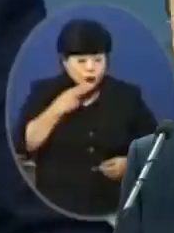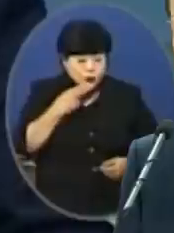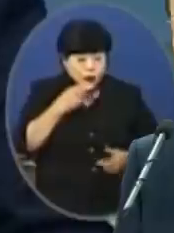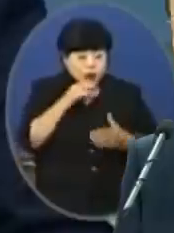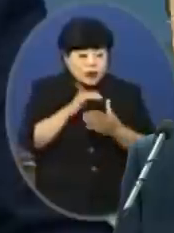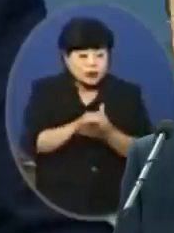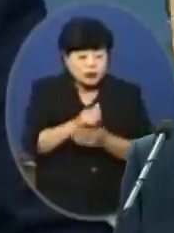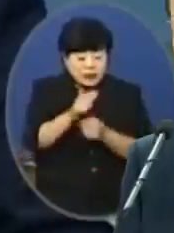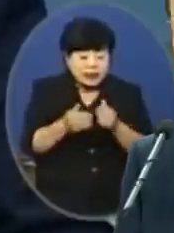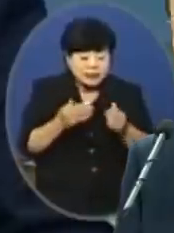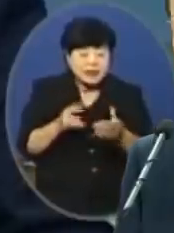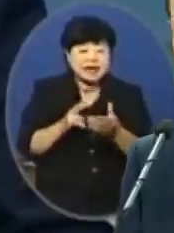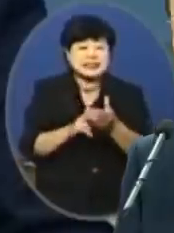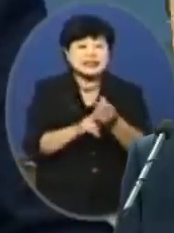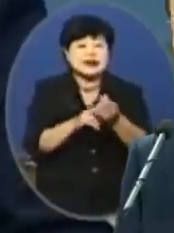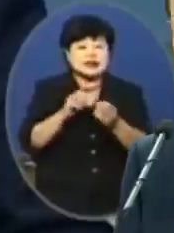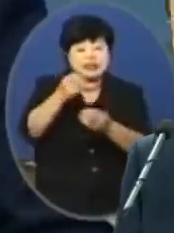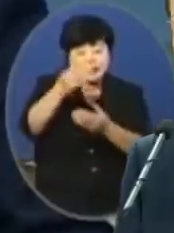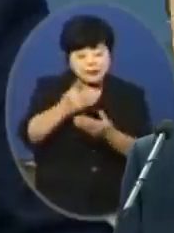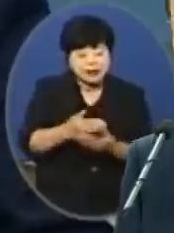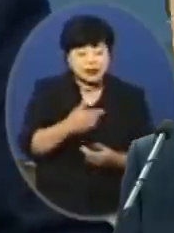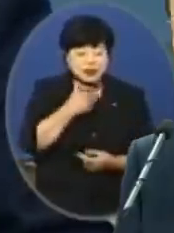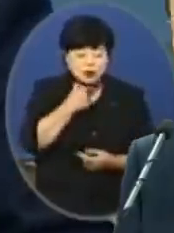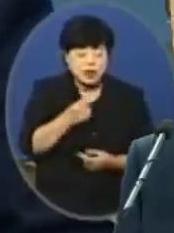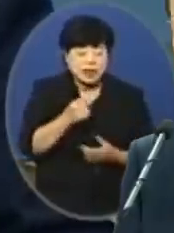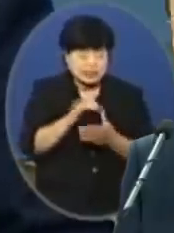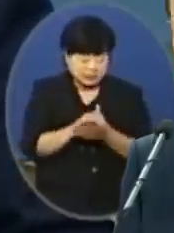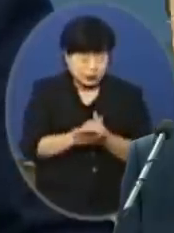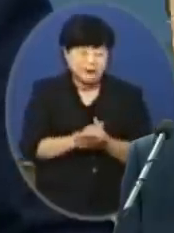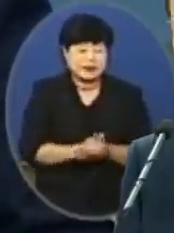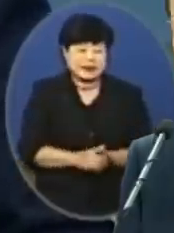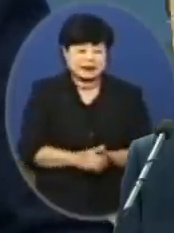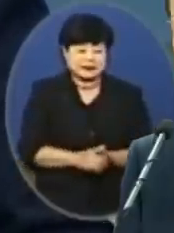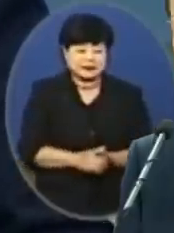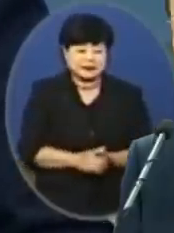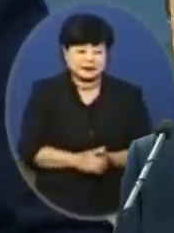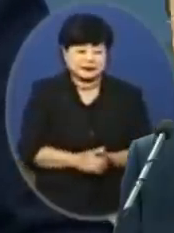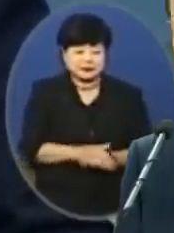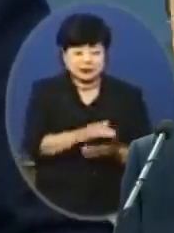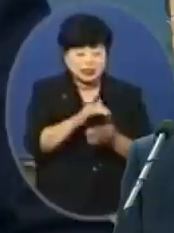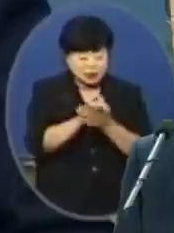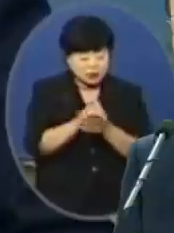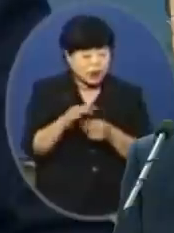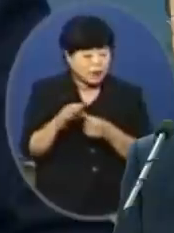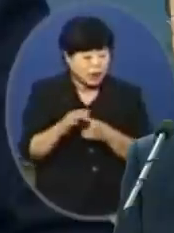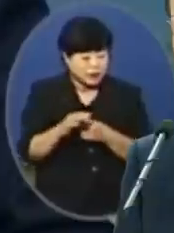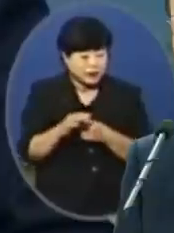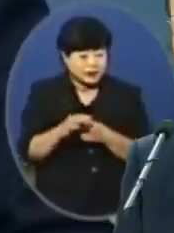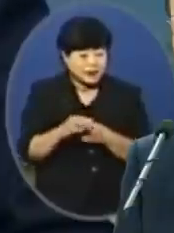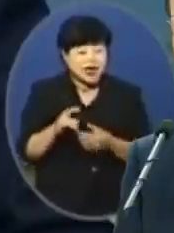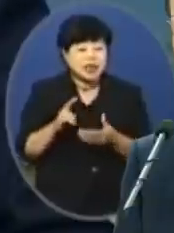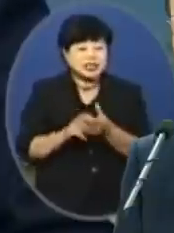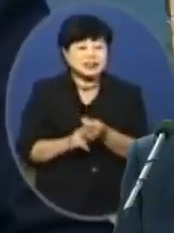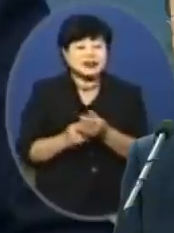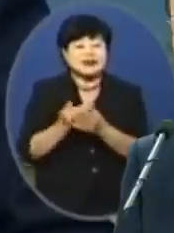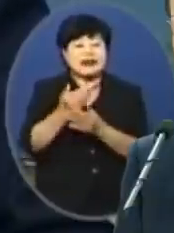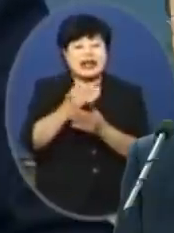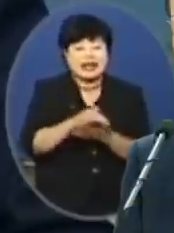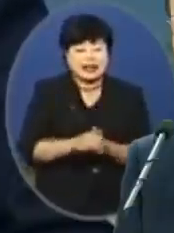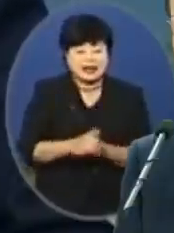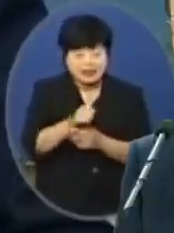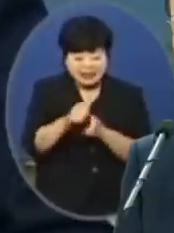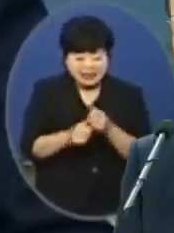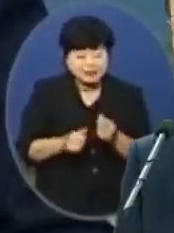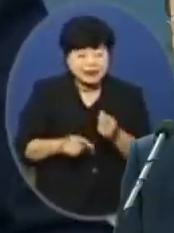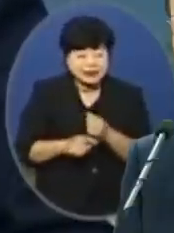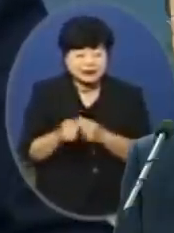기도는 하나님의 기적적인 응답을 말하는 것인데 우리가 기도하면 기적이 일어나므로